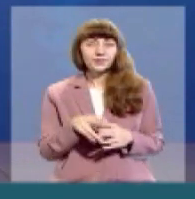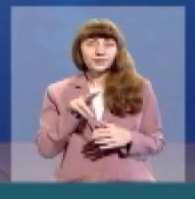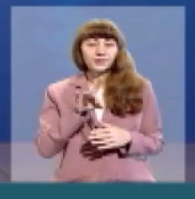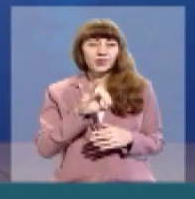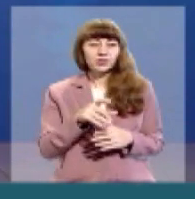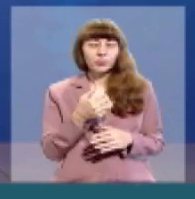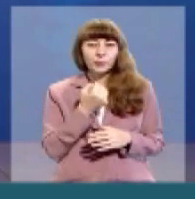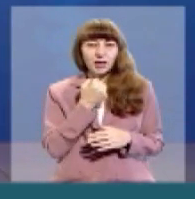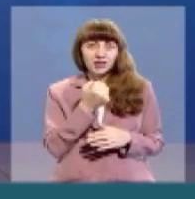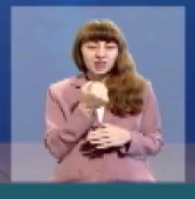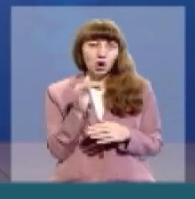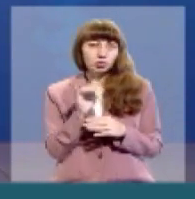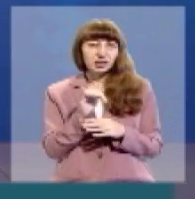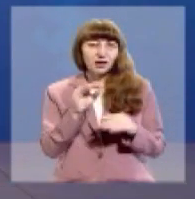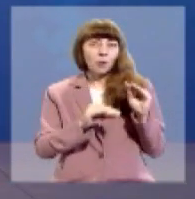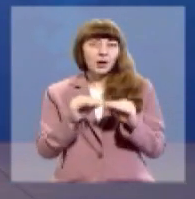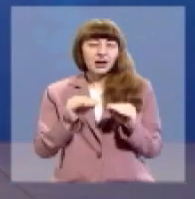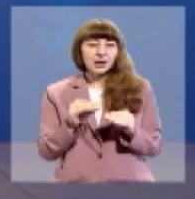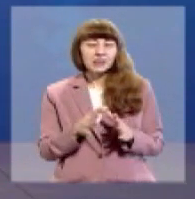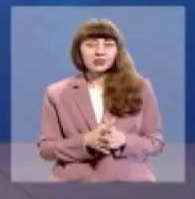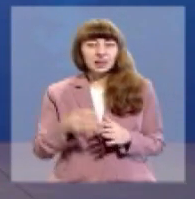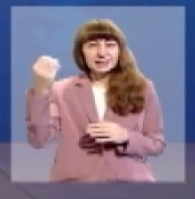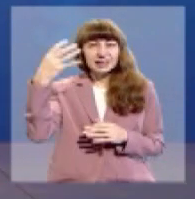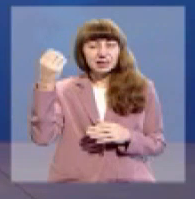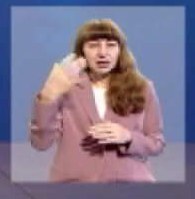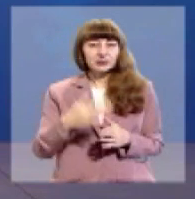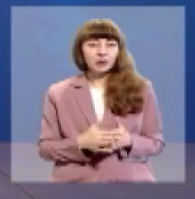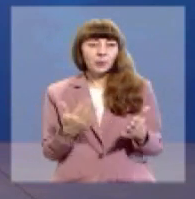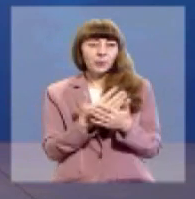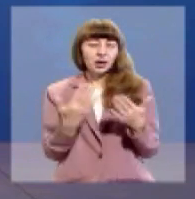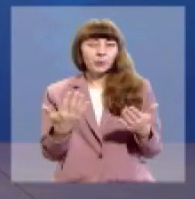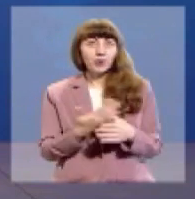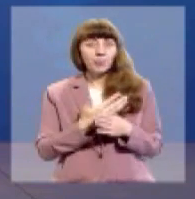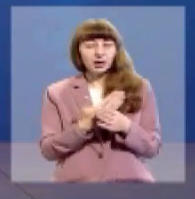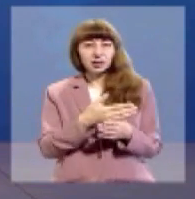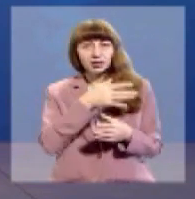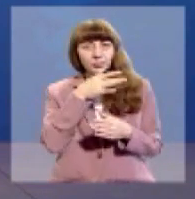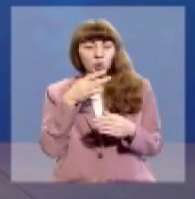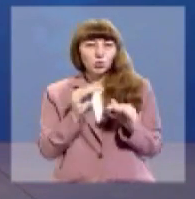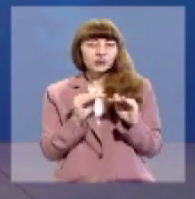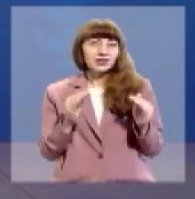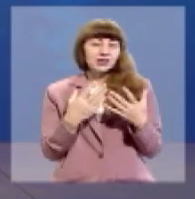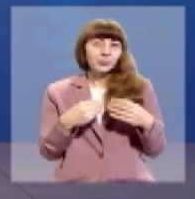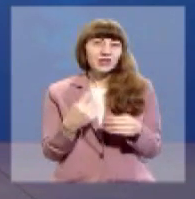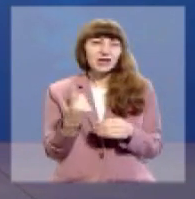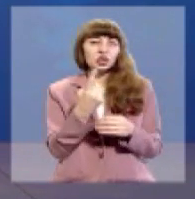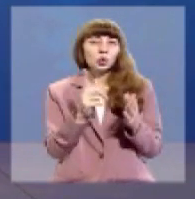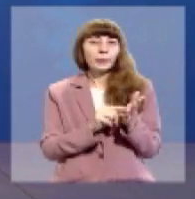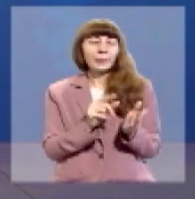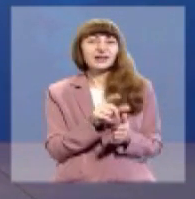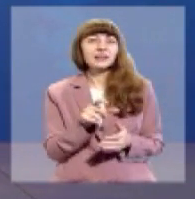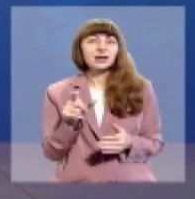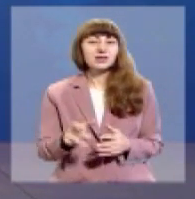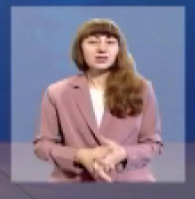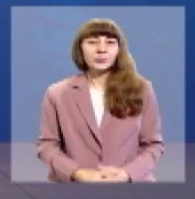Орнатылған дабылғаштардың арқасында көп балалы отбасылар мен жалғыз басты зейнеткерлер тұратын үш үйдің жандары газдан уланудан аман қалды. Мәселен,